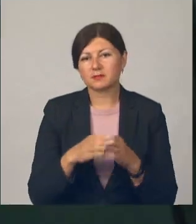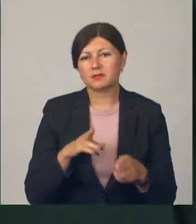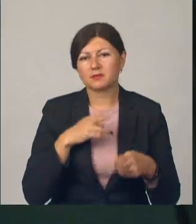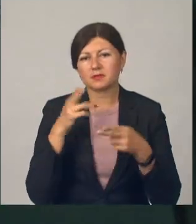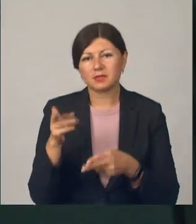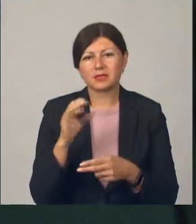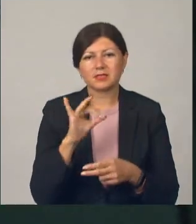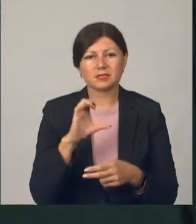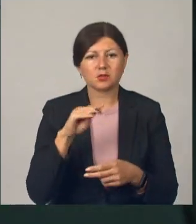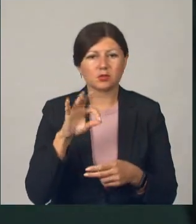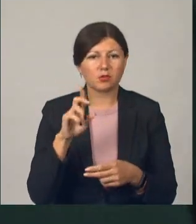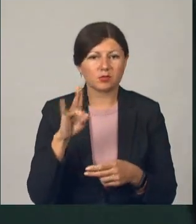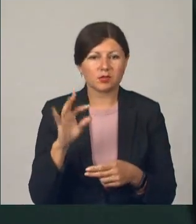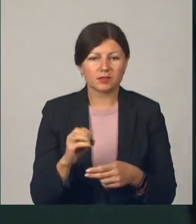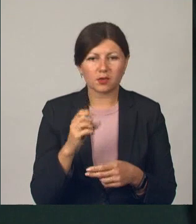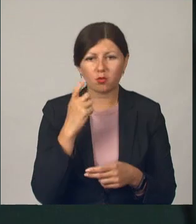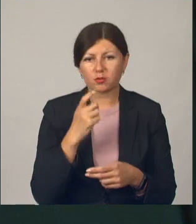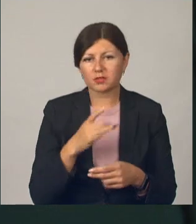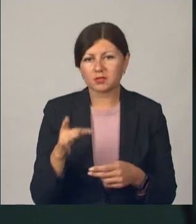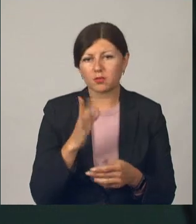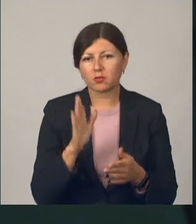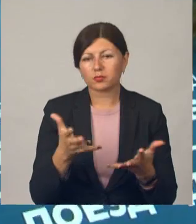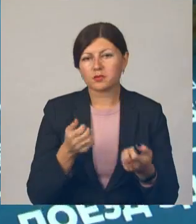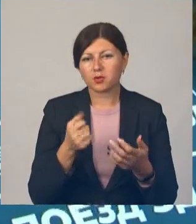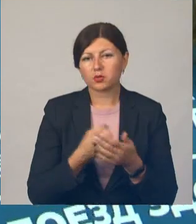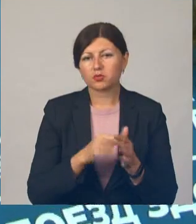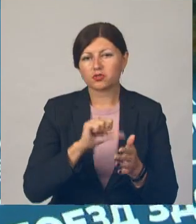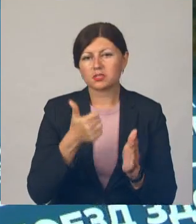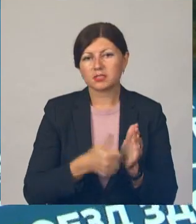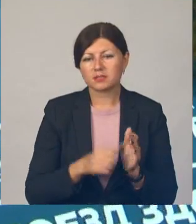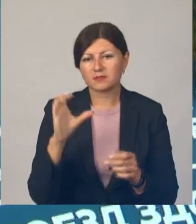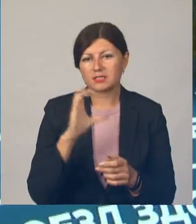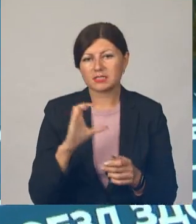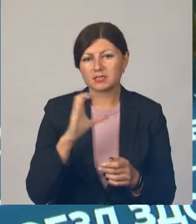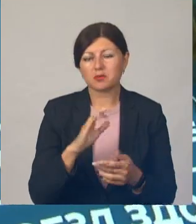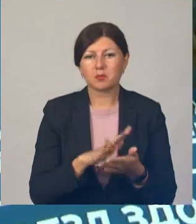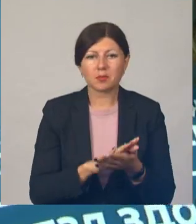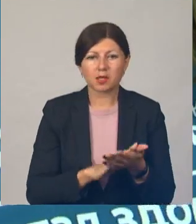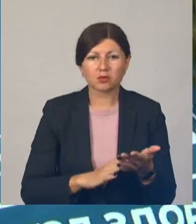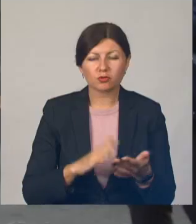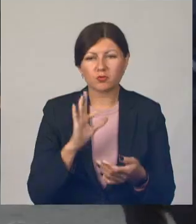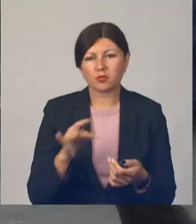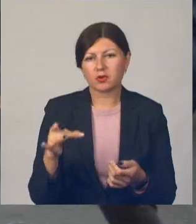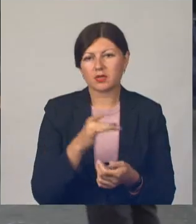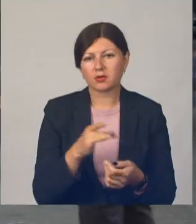отправится в Истобное. В губкинском селе они будут принимать до 16 сентября. Поезд здоровья продолжит движение